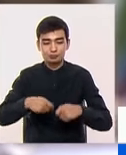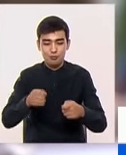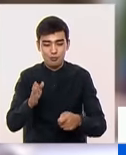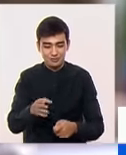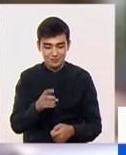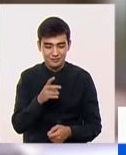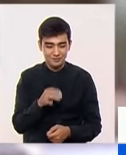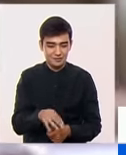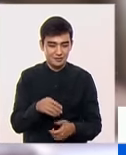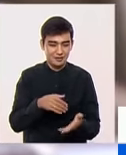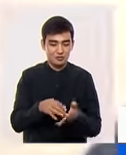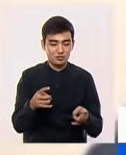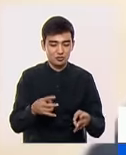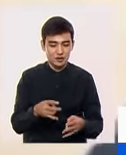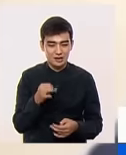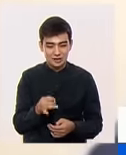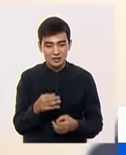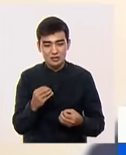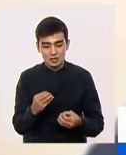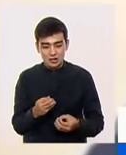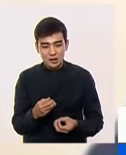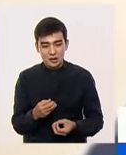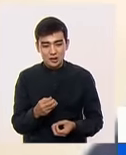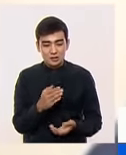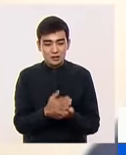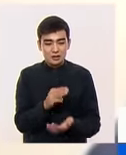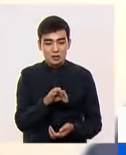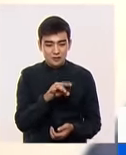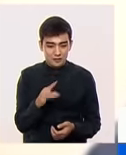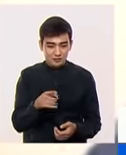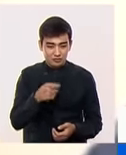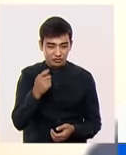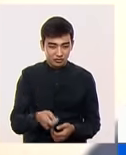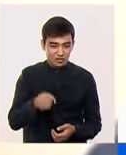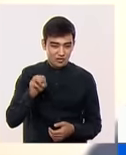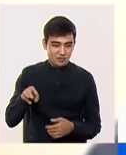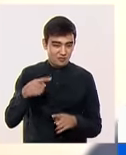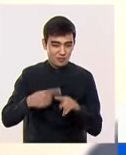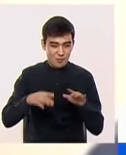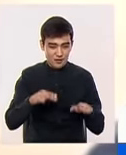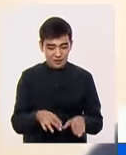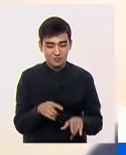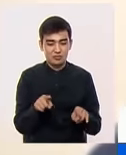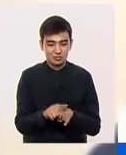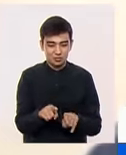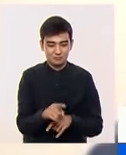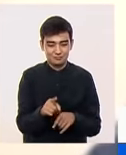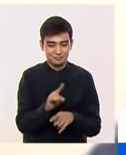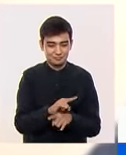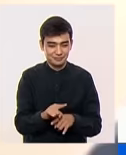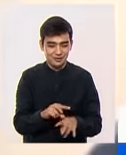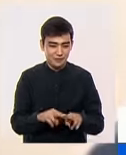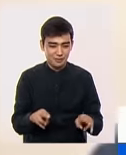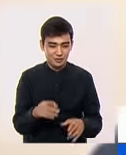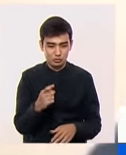товары и услуги стоит отказаться также подозрительным являются если товар стоит значительно дешевле рынка ну допустим если вам предлагают последние фон со 100000